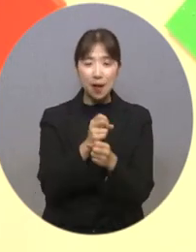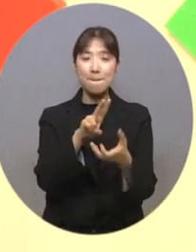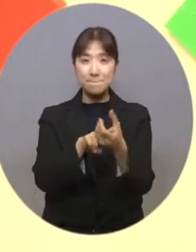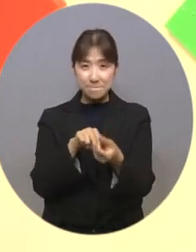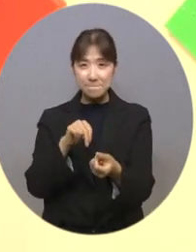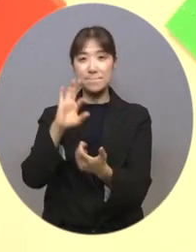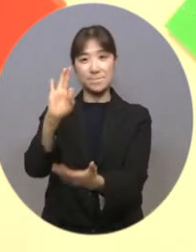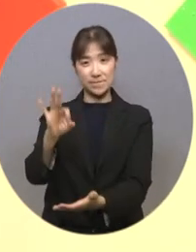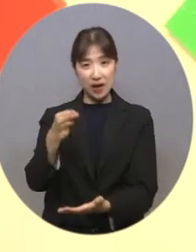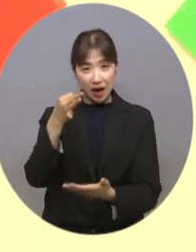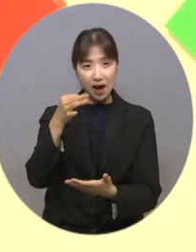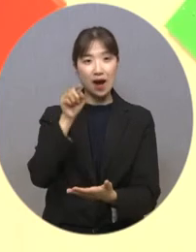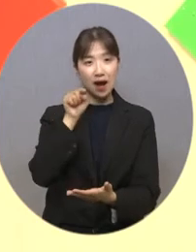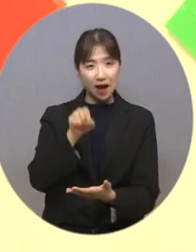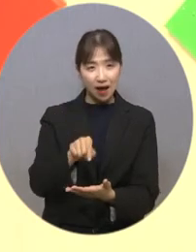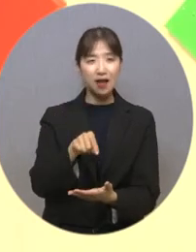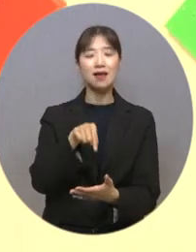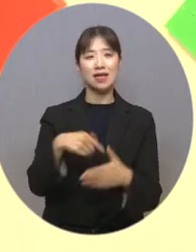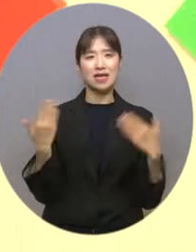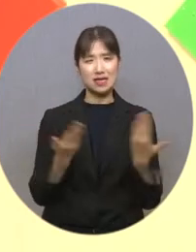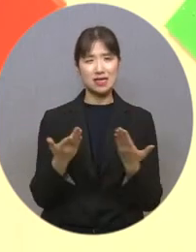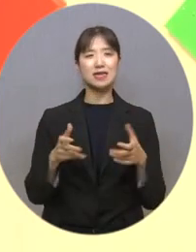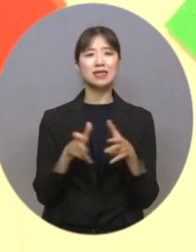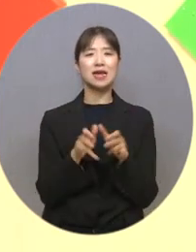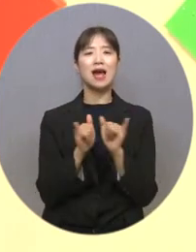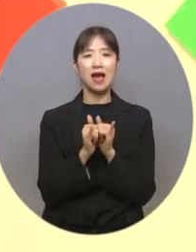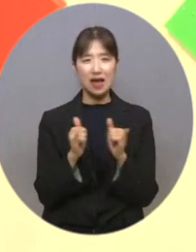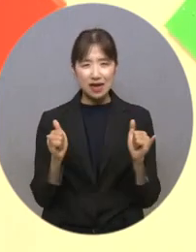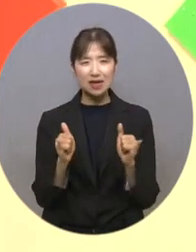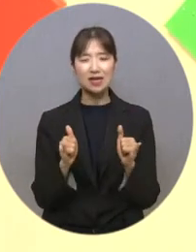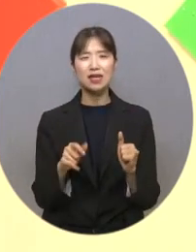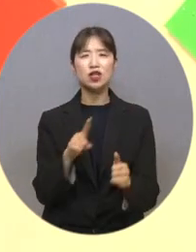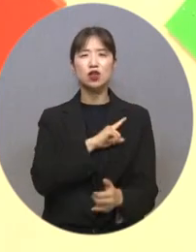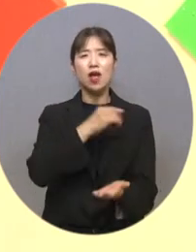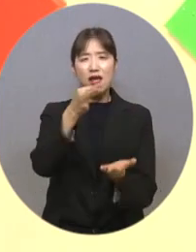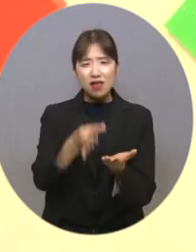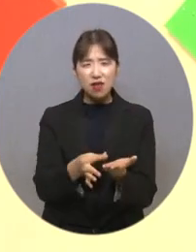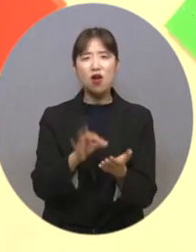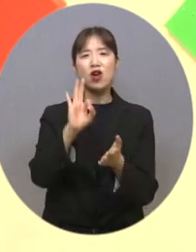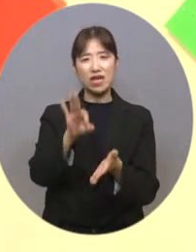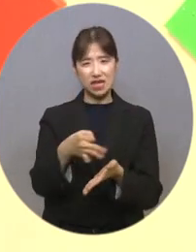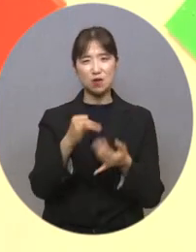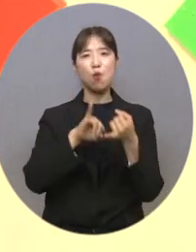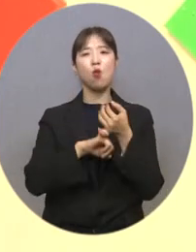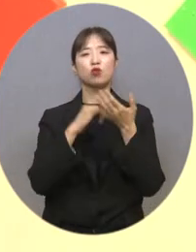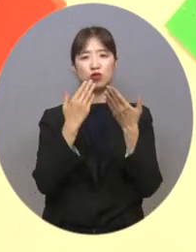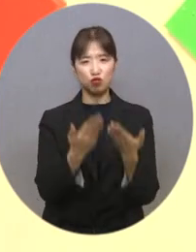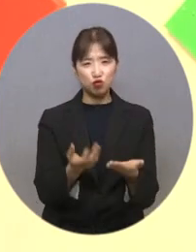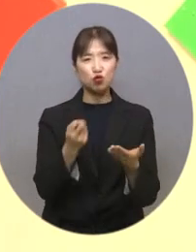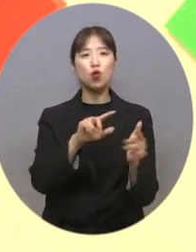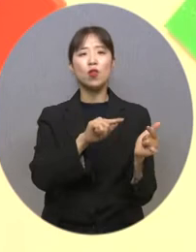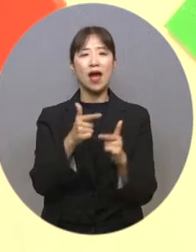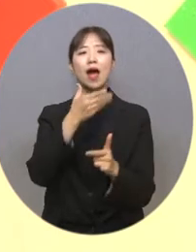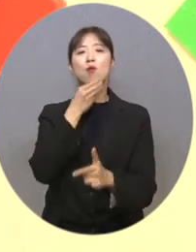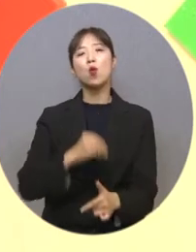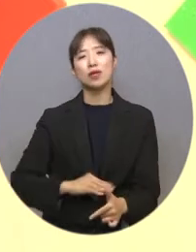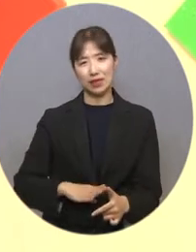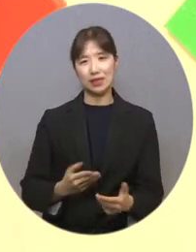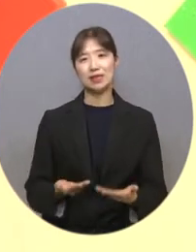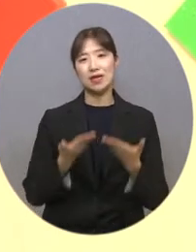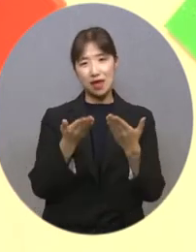수익금은 이제 그 근로 장애인들에게 최저 임금 보장과 또 다양한 복지를